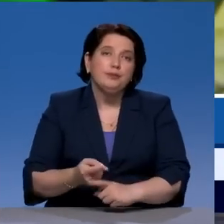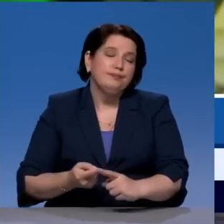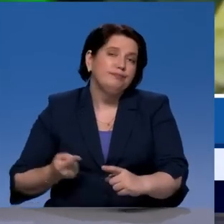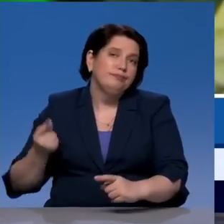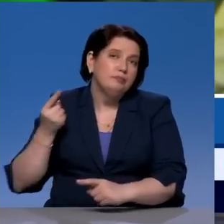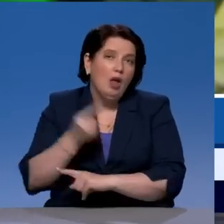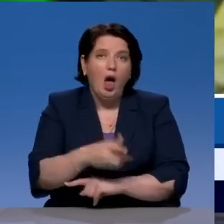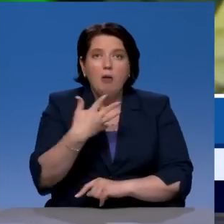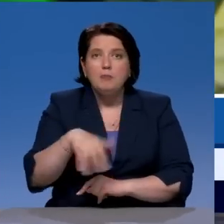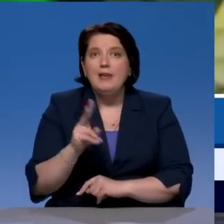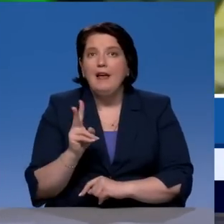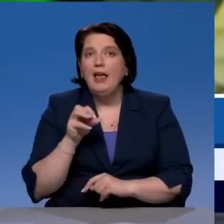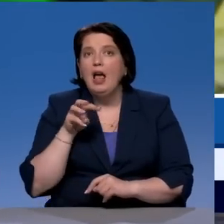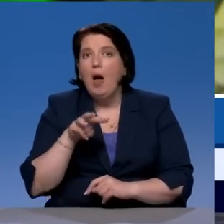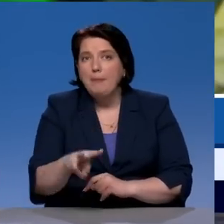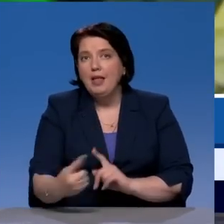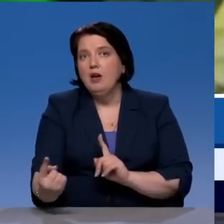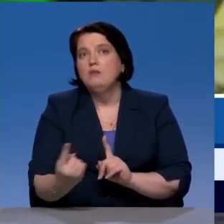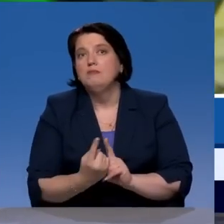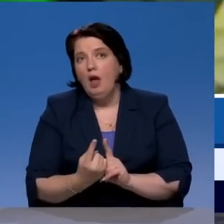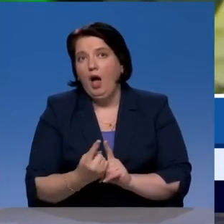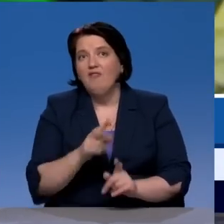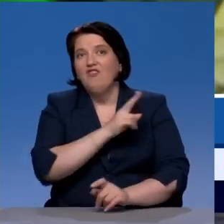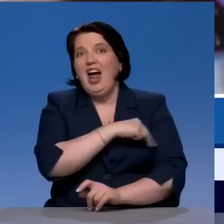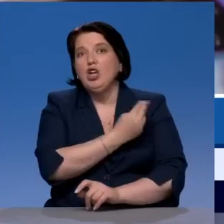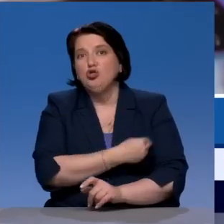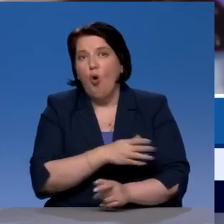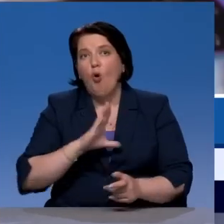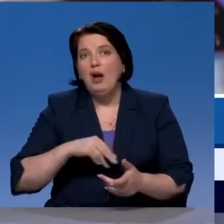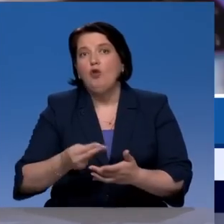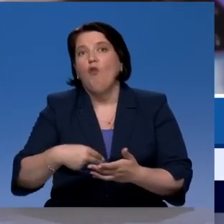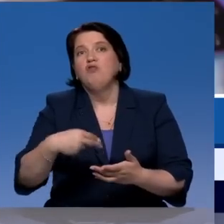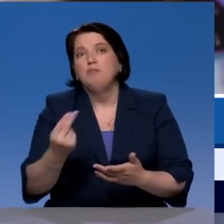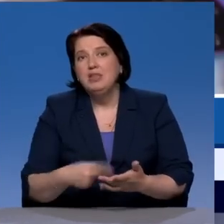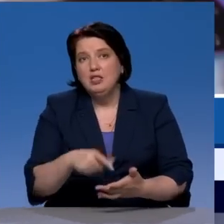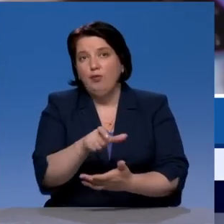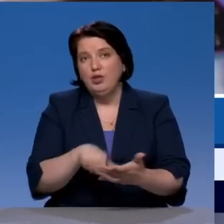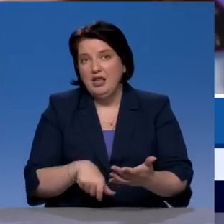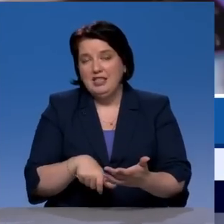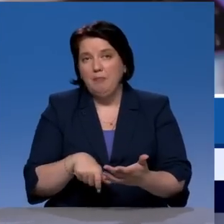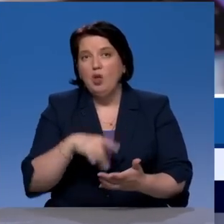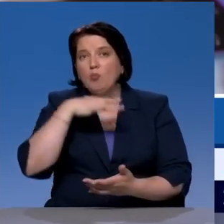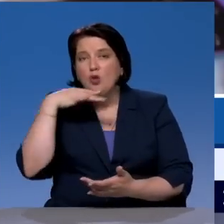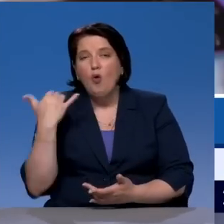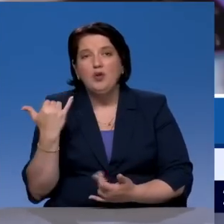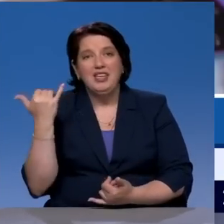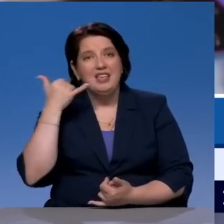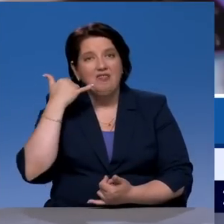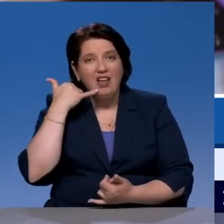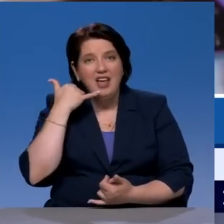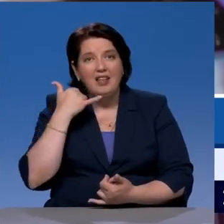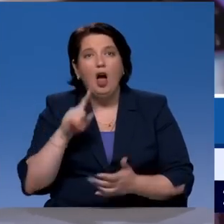поступать? Давайте сейчас примем звонок. У нас много людей на линии, наших зрителей. Вера из Магнитогорска. Здравствуйте, добрый